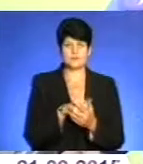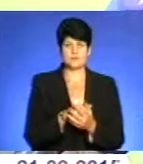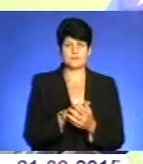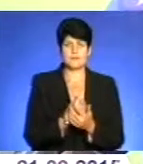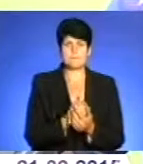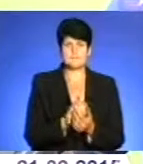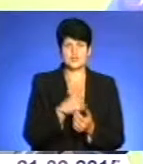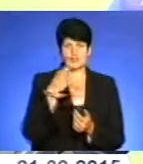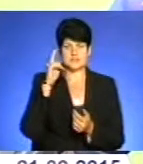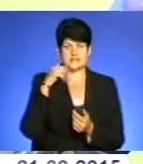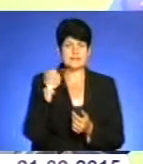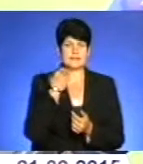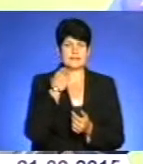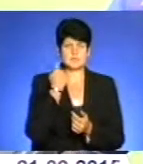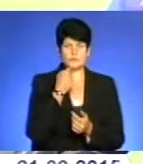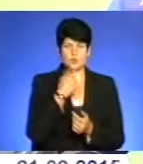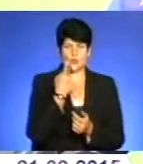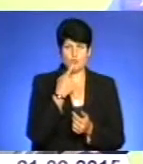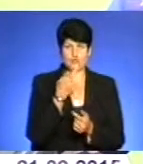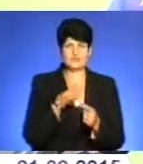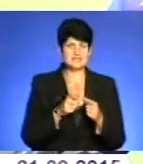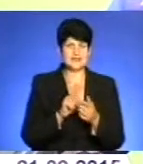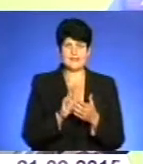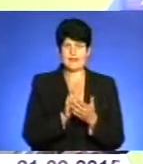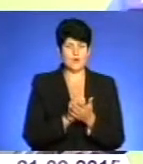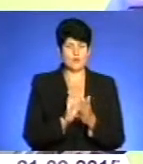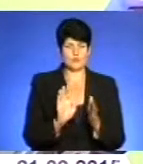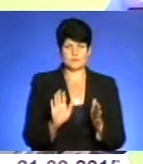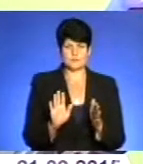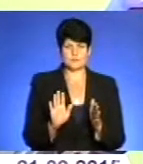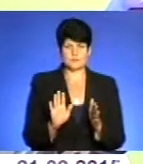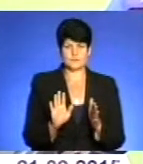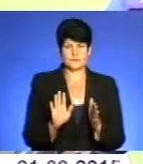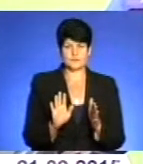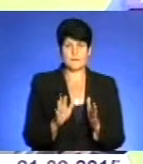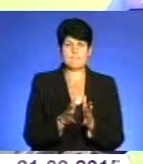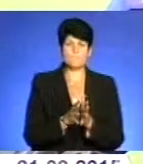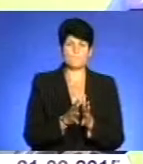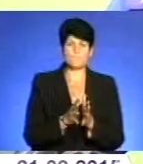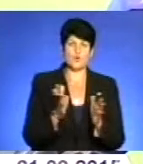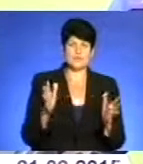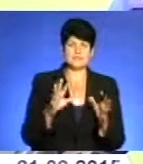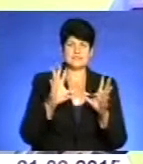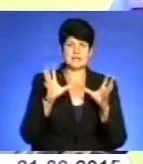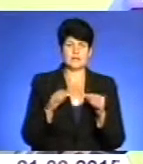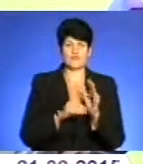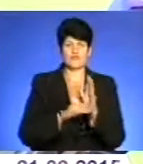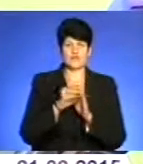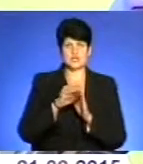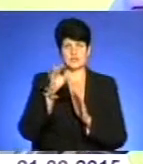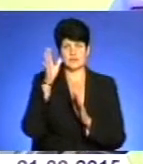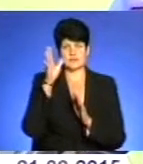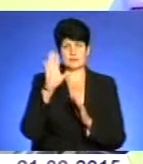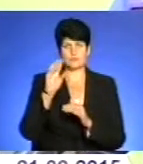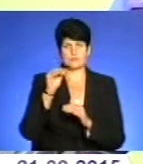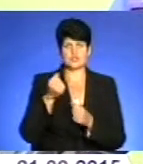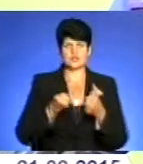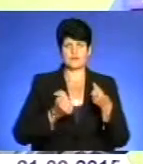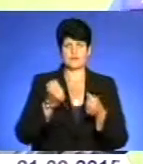бажане знання англійської мови, це зрозуміло, це не обов'язковий атрибут, повна загальна або вища освіта, посвідчення